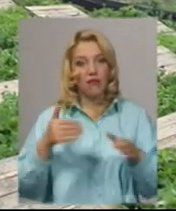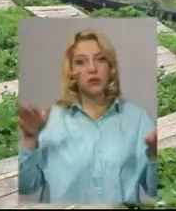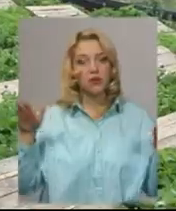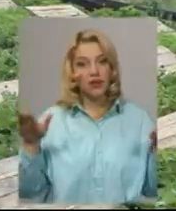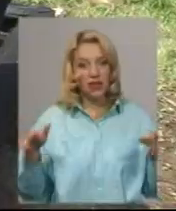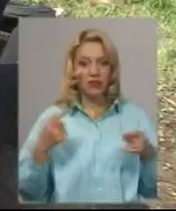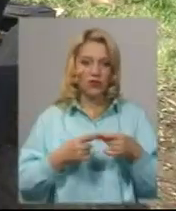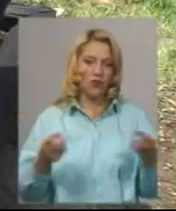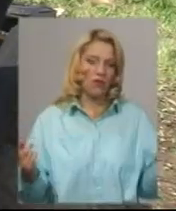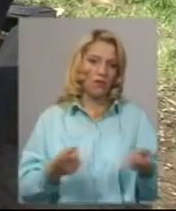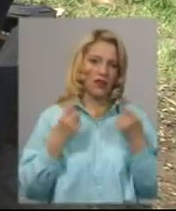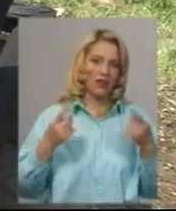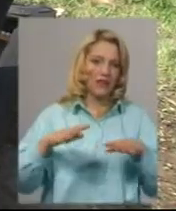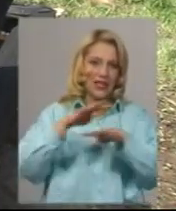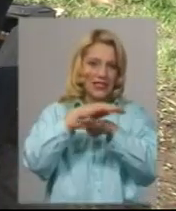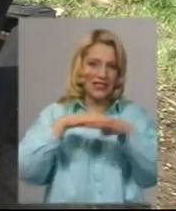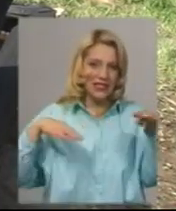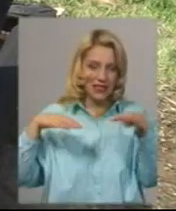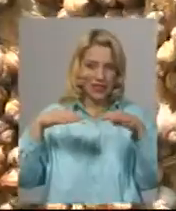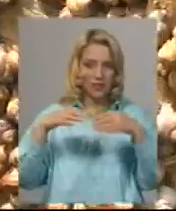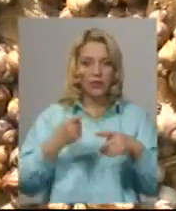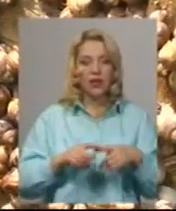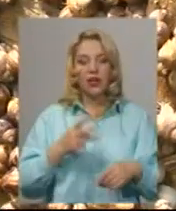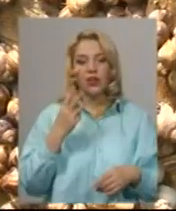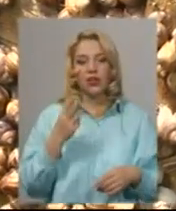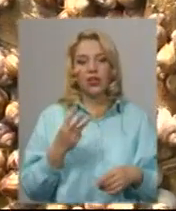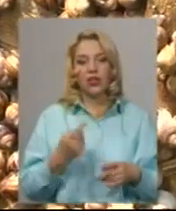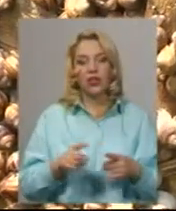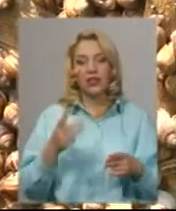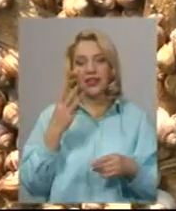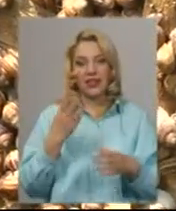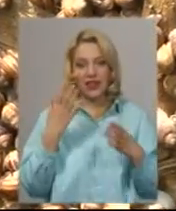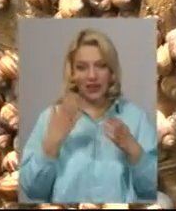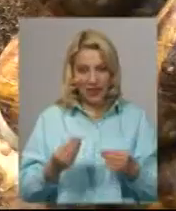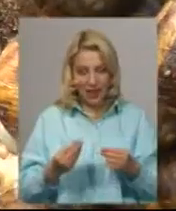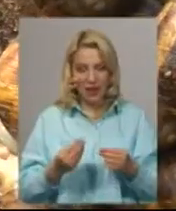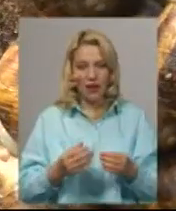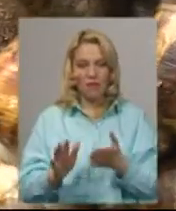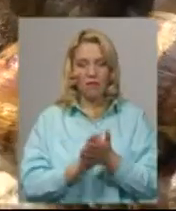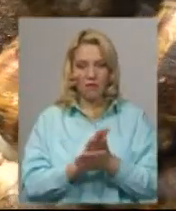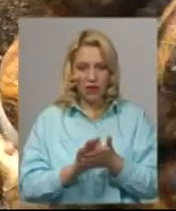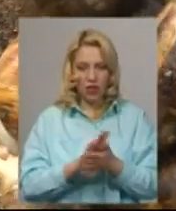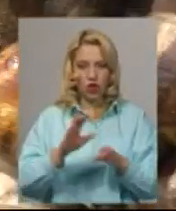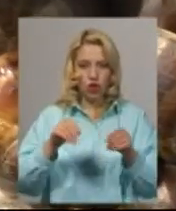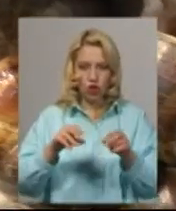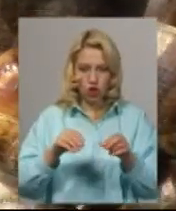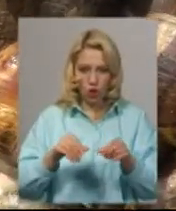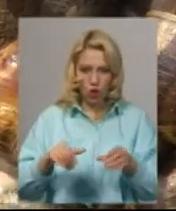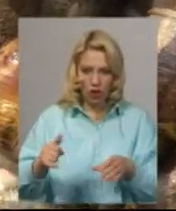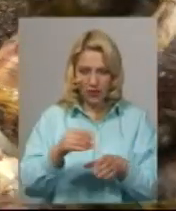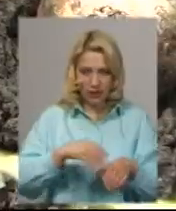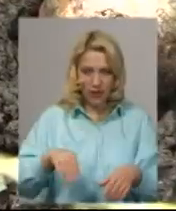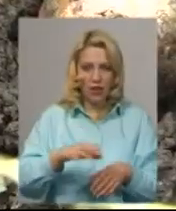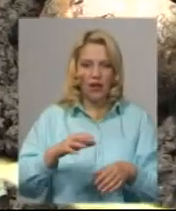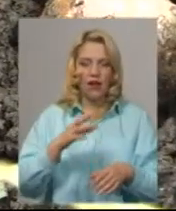звичайною сіткою. Щоб приготувати равликів, після тридендного миття їх посипають сілю на 20 хвилин, промивають і кидають в укріп на 15 хвилин.